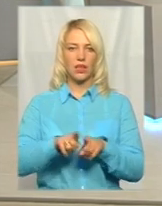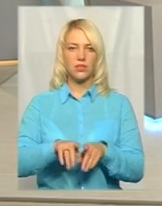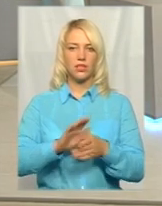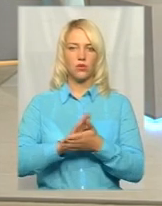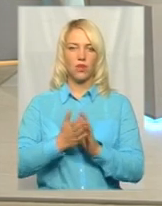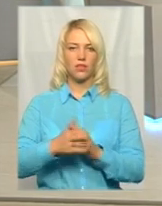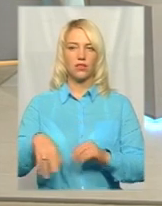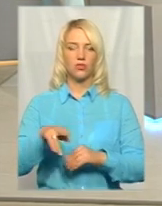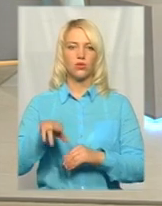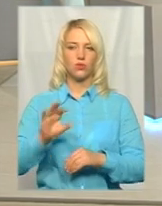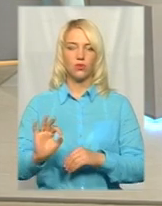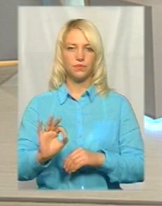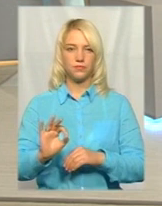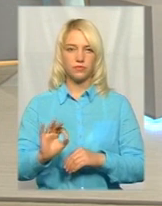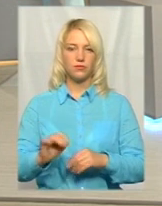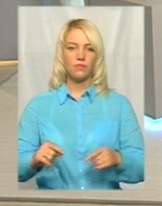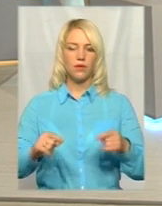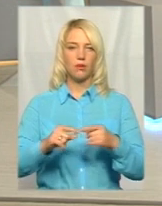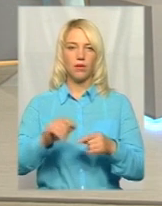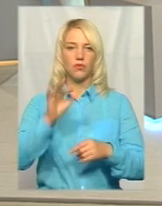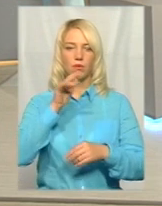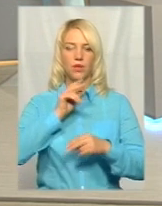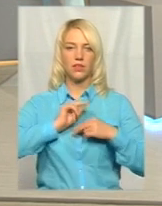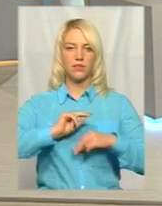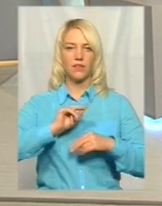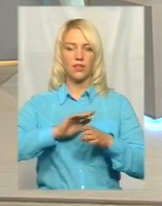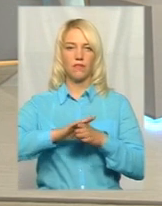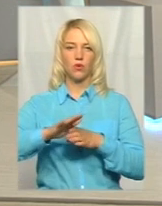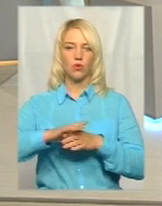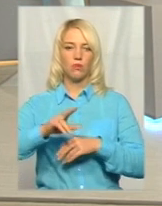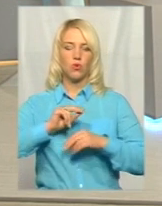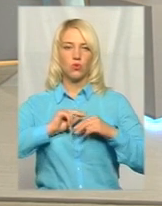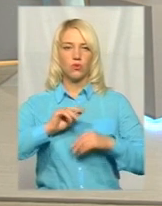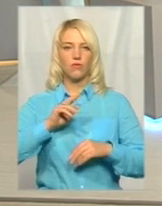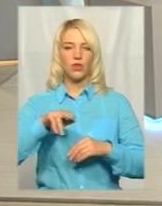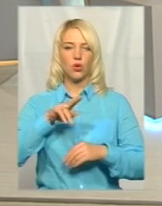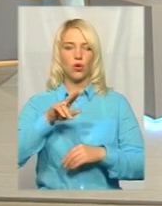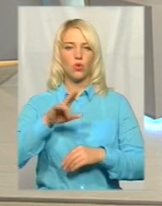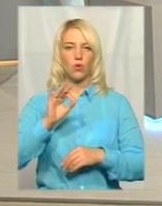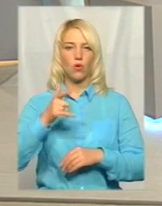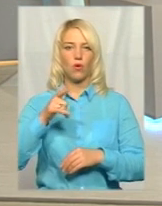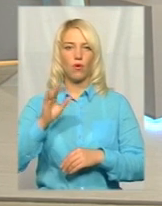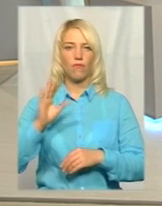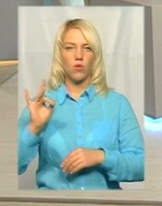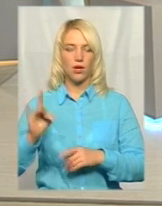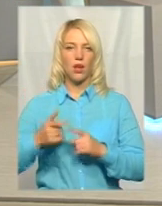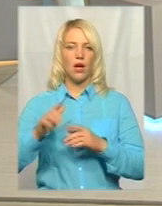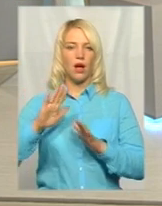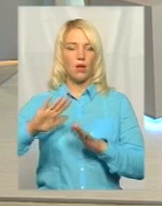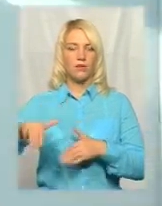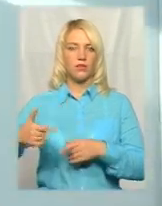до певного часу працівники виконували роботи по трудових договорах. Потім